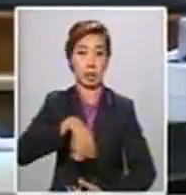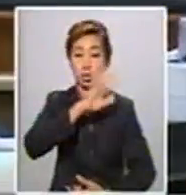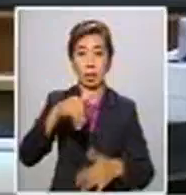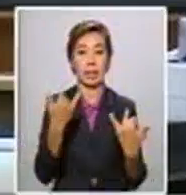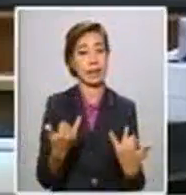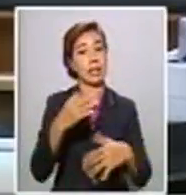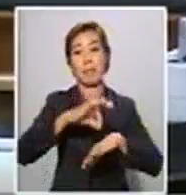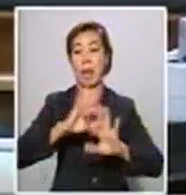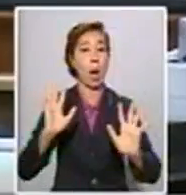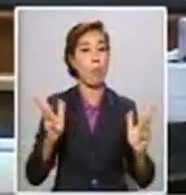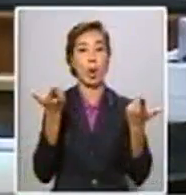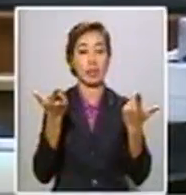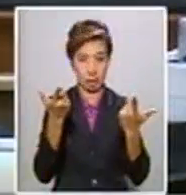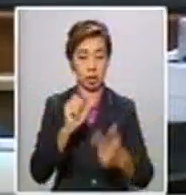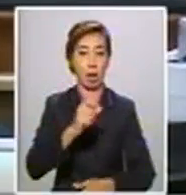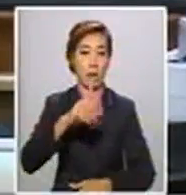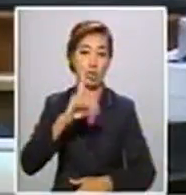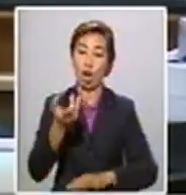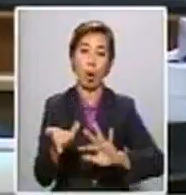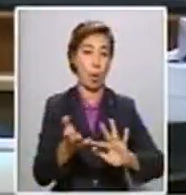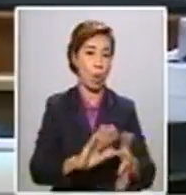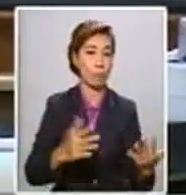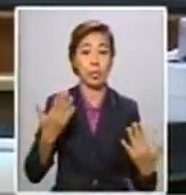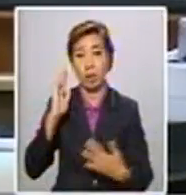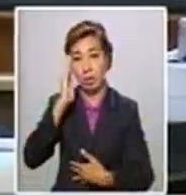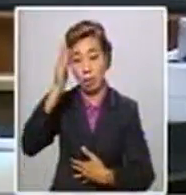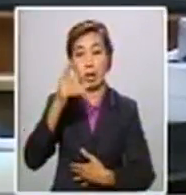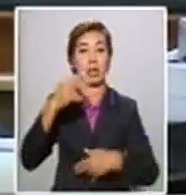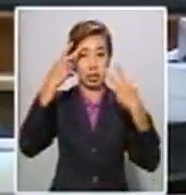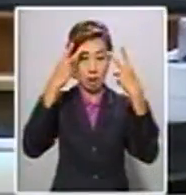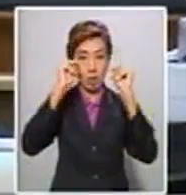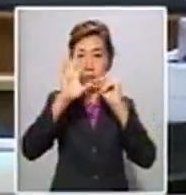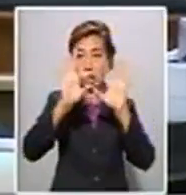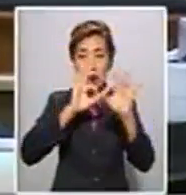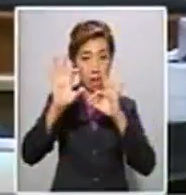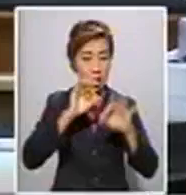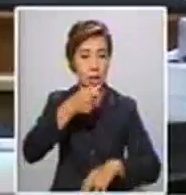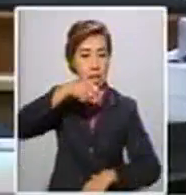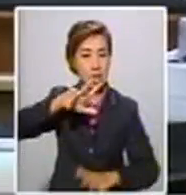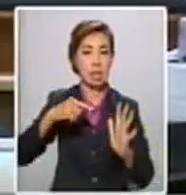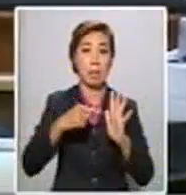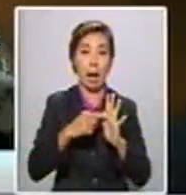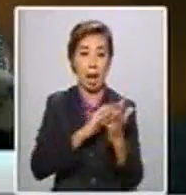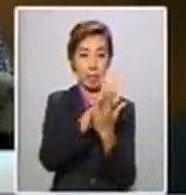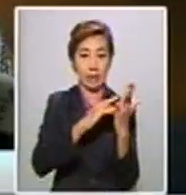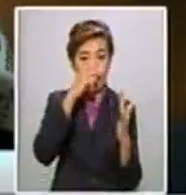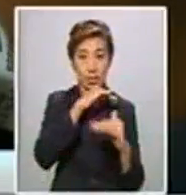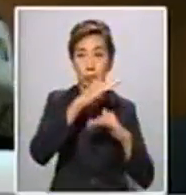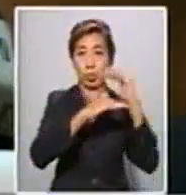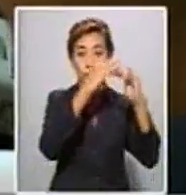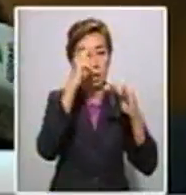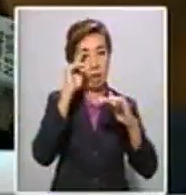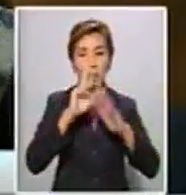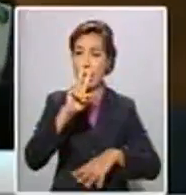อย่างเป็นทางการจากนี้นายกรัฐมนตรีจะแต่งตั้งสภาขับเคลื่อนการปฏิรูปประเทศไม่เกิน200คนขึ้นมาทำหน้าที่สานต่